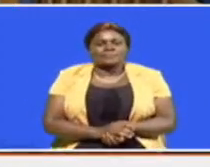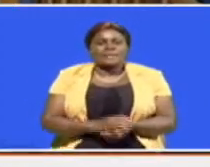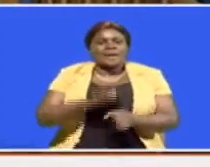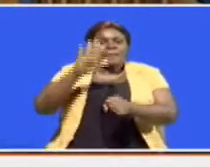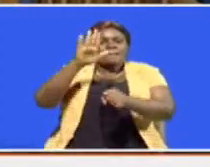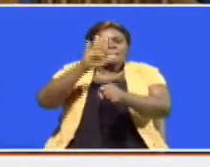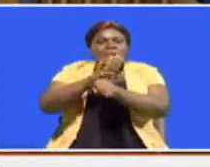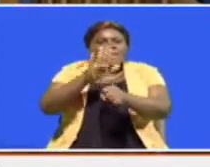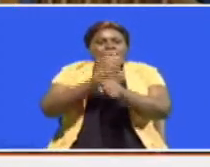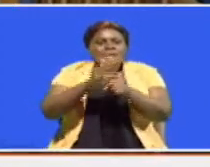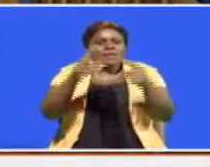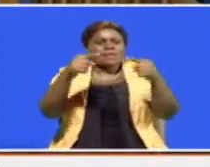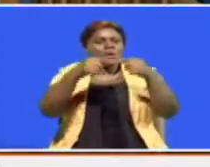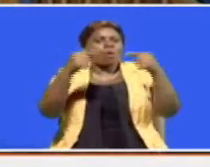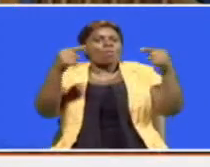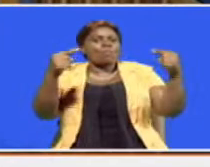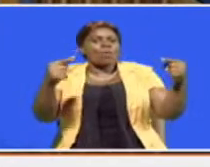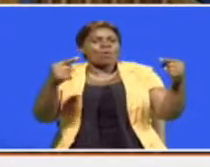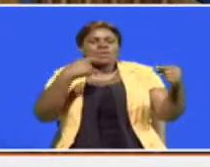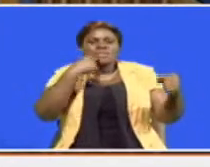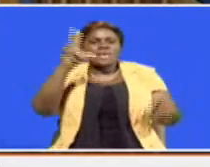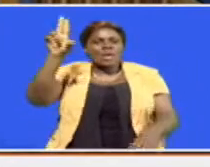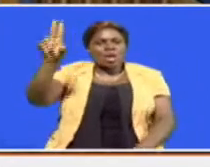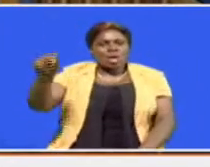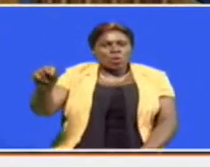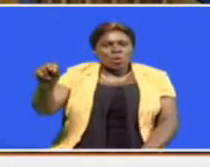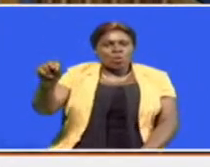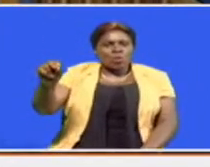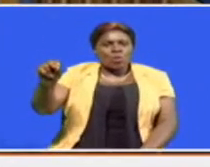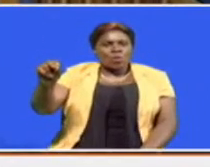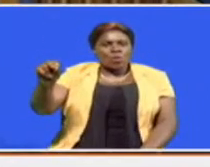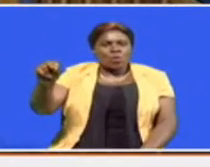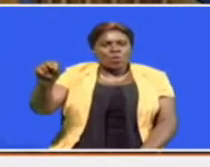Aye. Will Azmini as of a contrary opinion say nay?